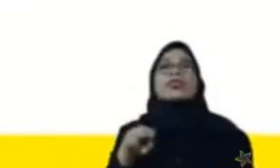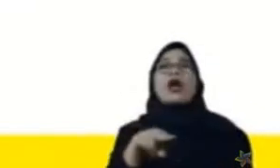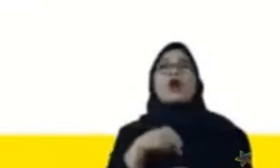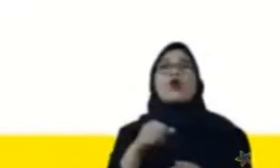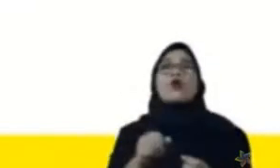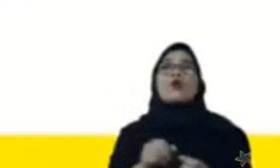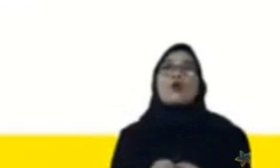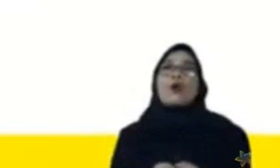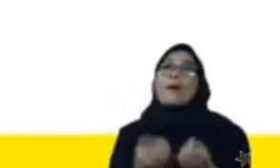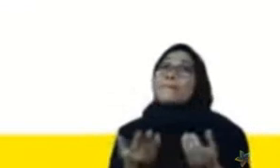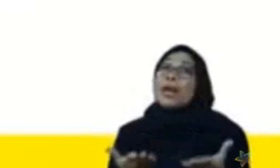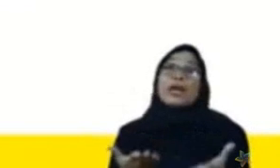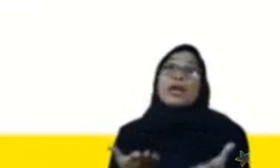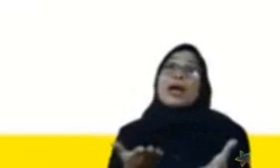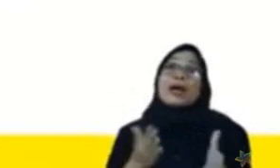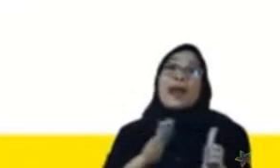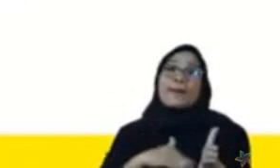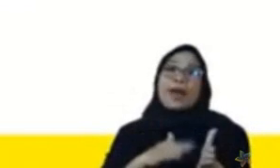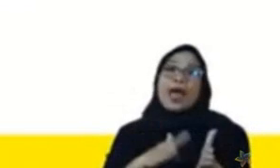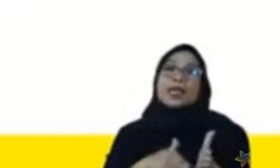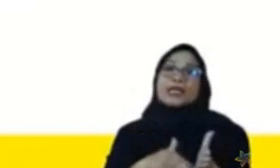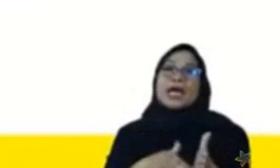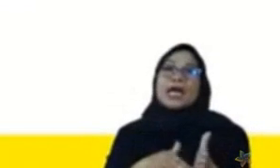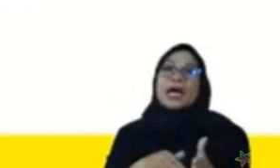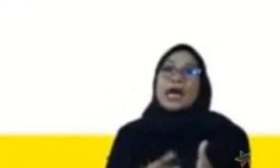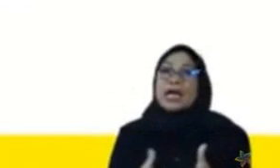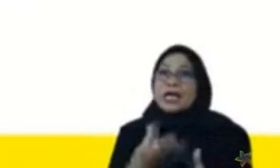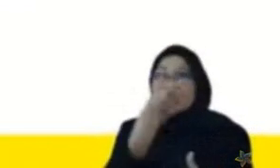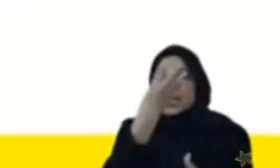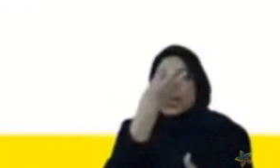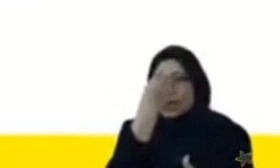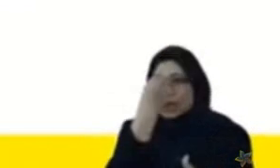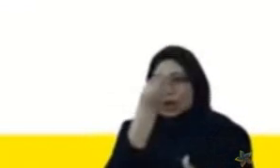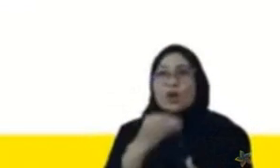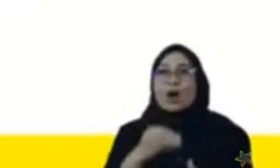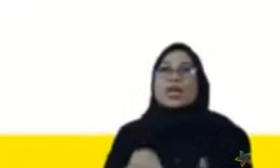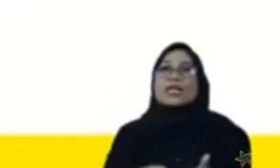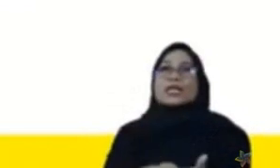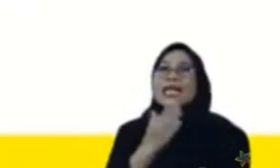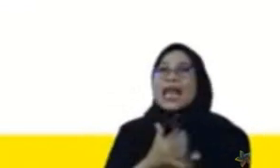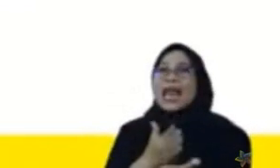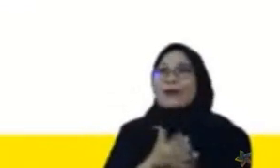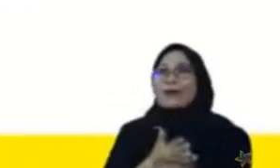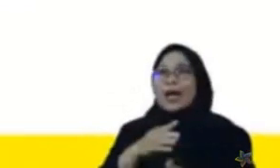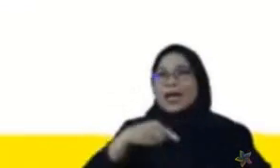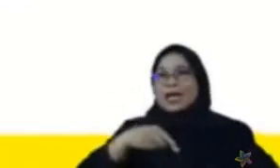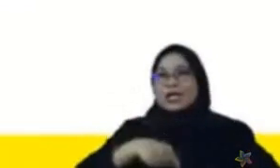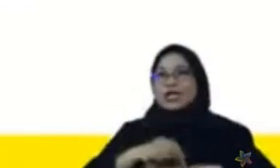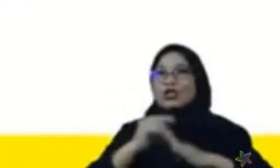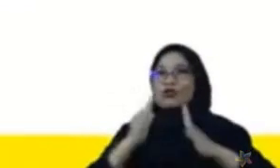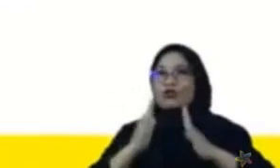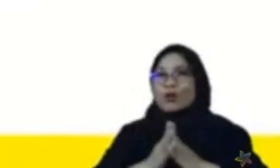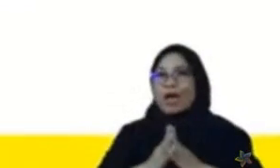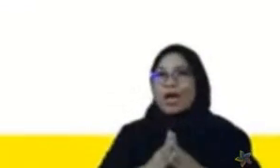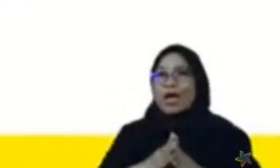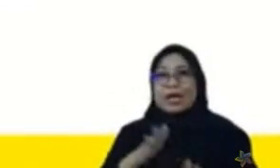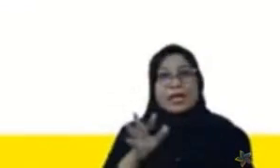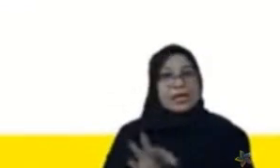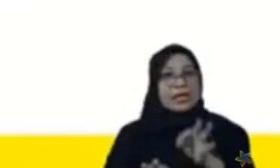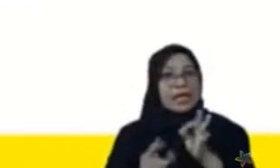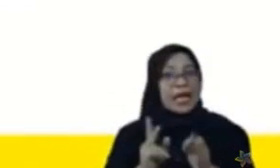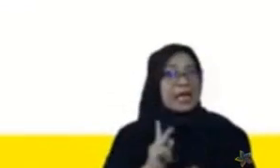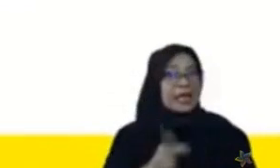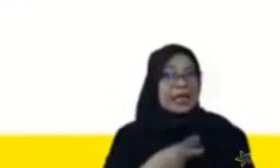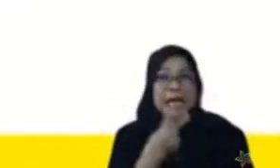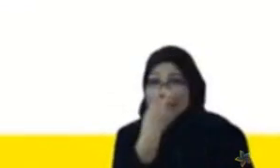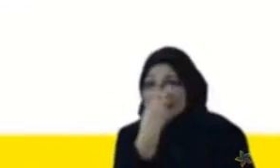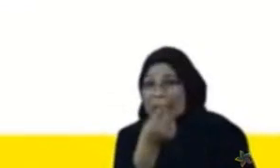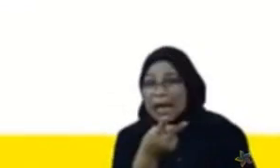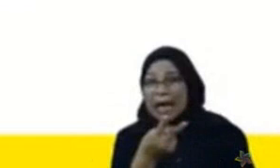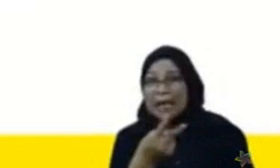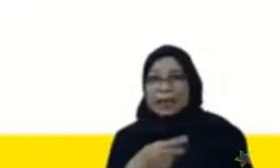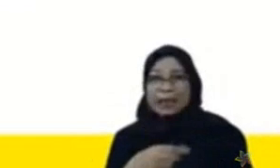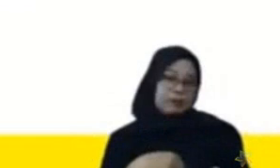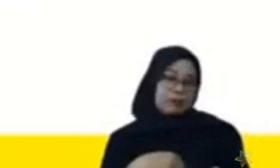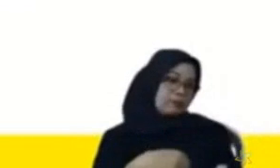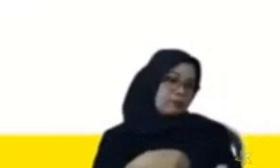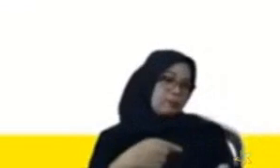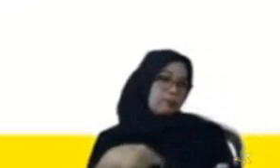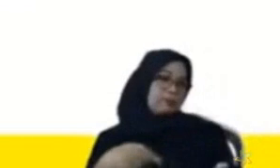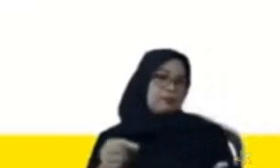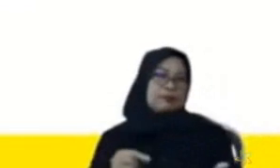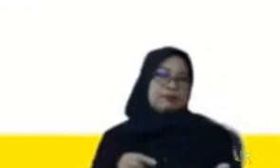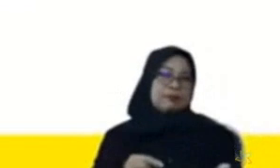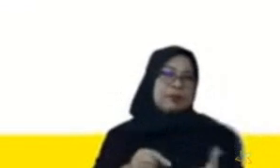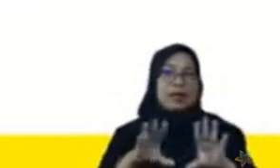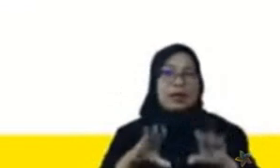perkembangan belajar siswa selama di rumah. Jadi kan beda ya jika melihat koreksian apa atau pekerjaan anak